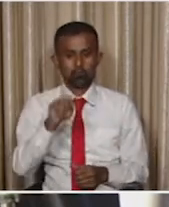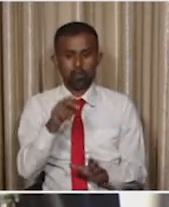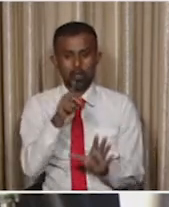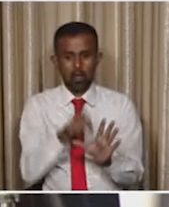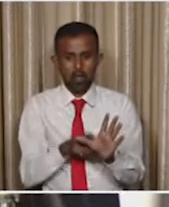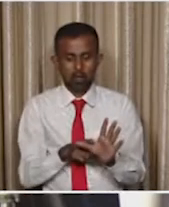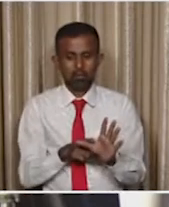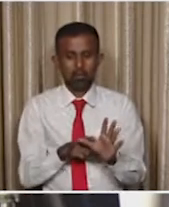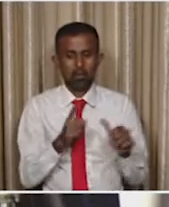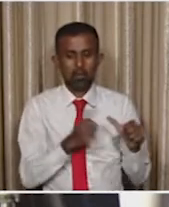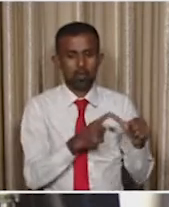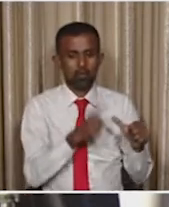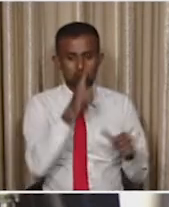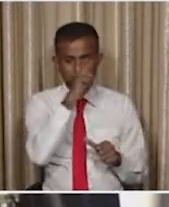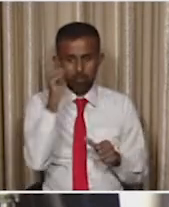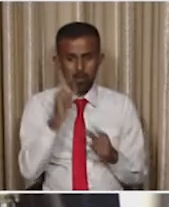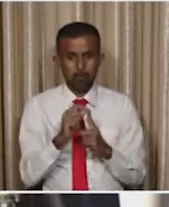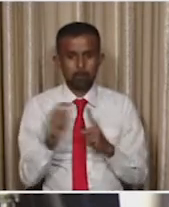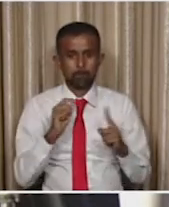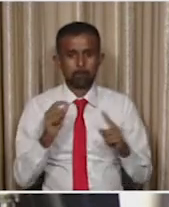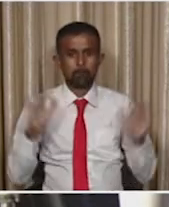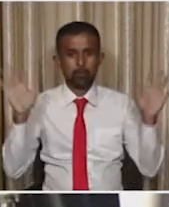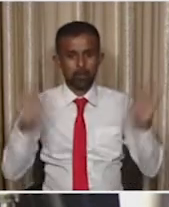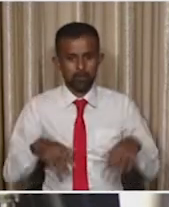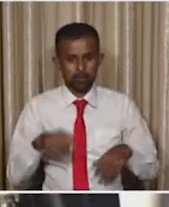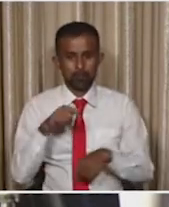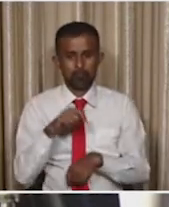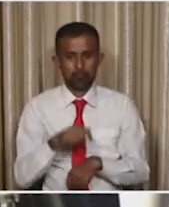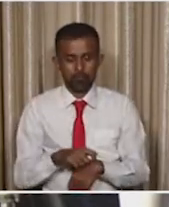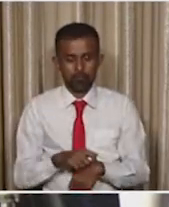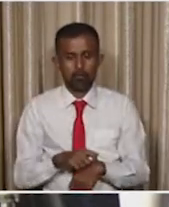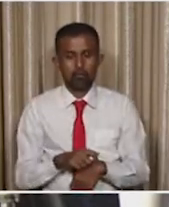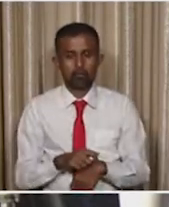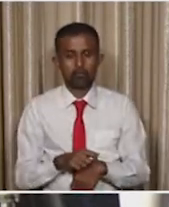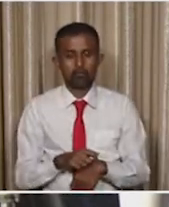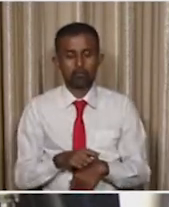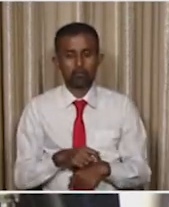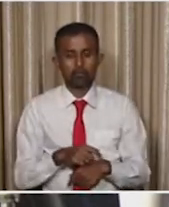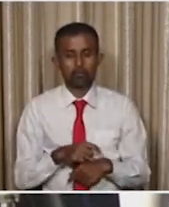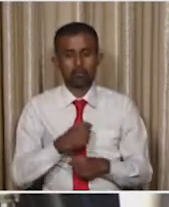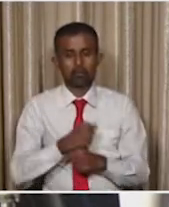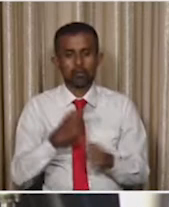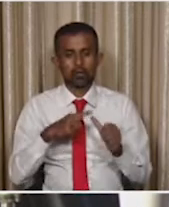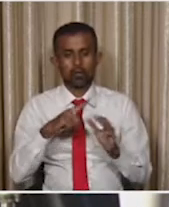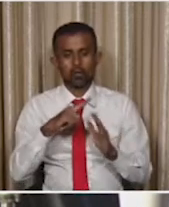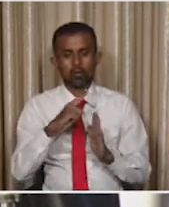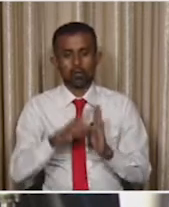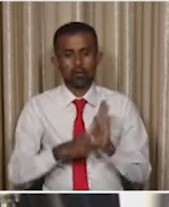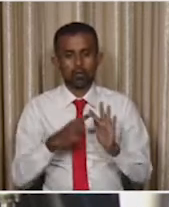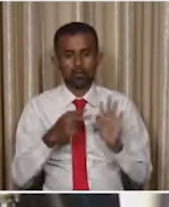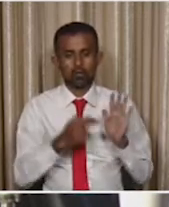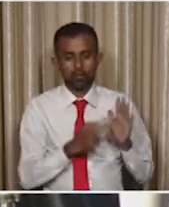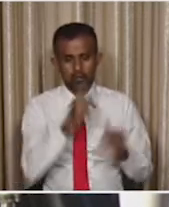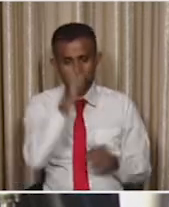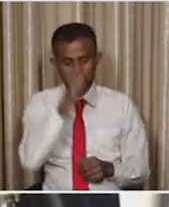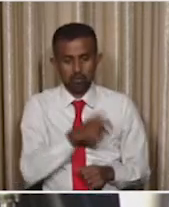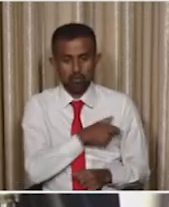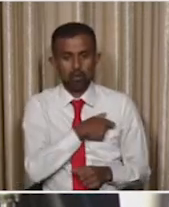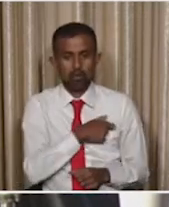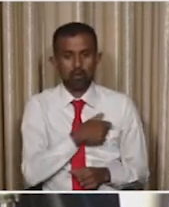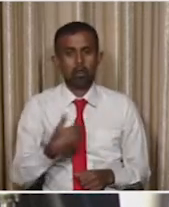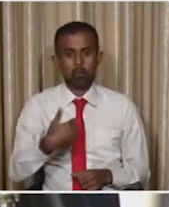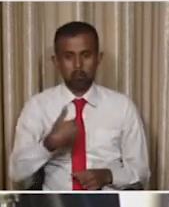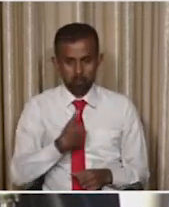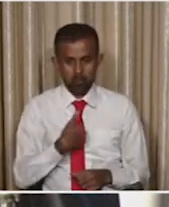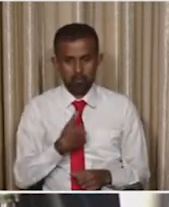நாடாளுமன்றம் கூடியபோது கௌரவ கஜேந்திரகுமார் பொன்னம்பலம் அவர்களுடைய தலைமையிலே நானும் இந்த